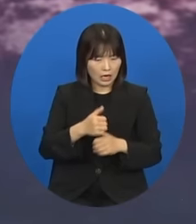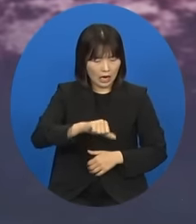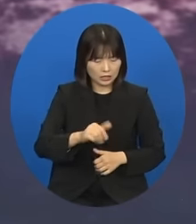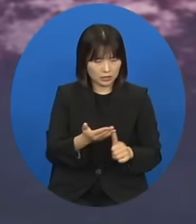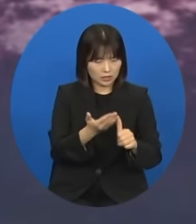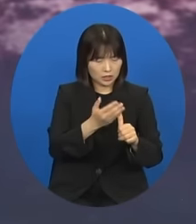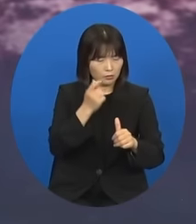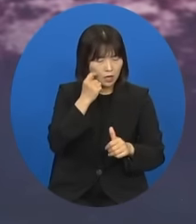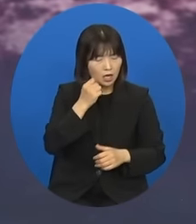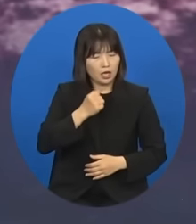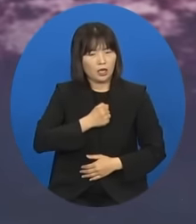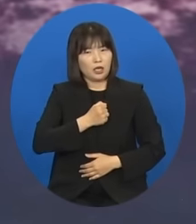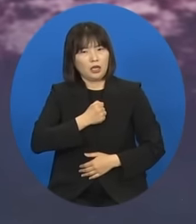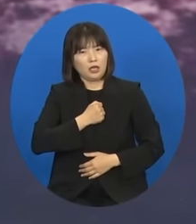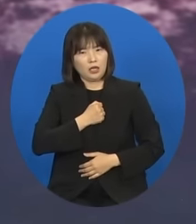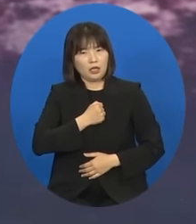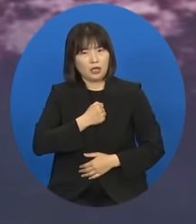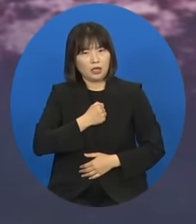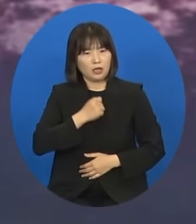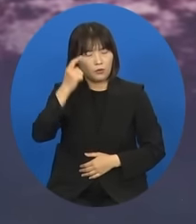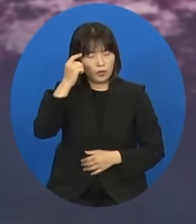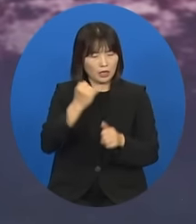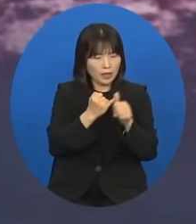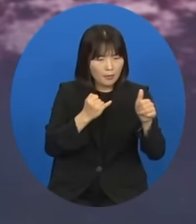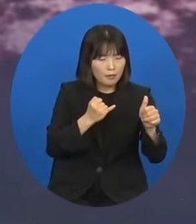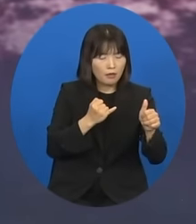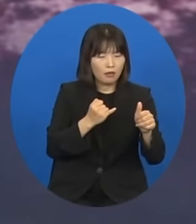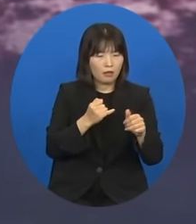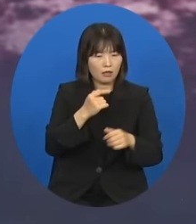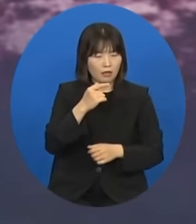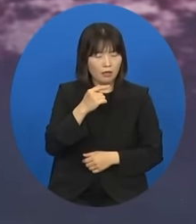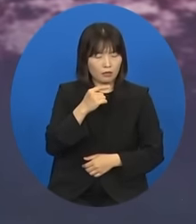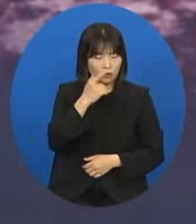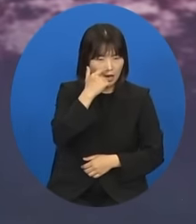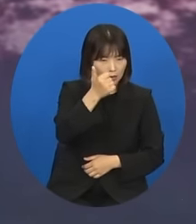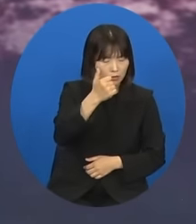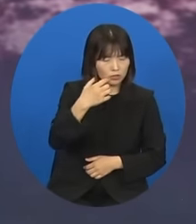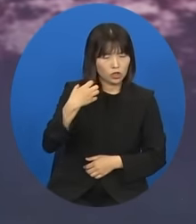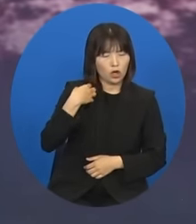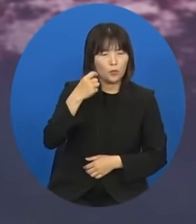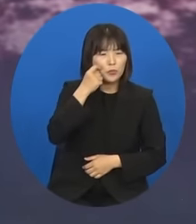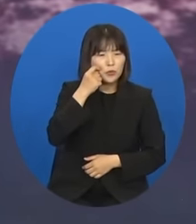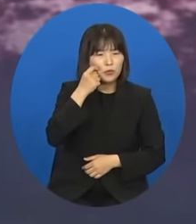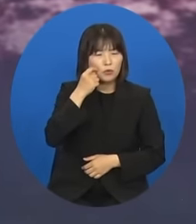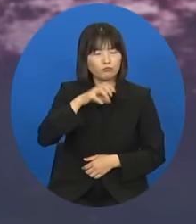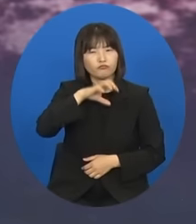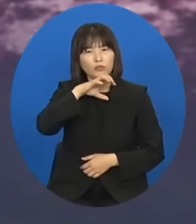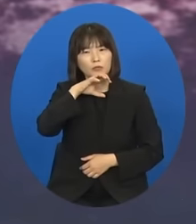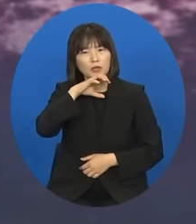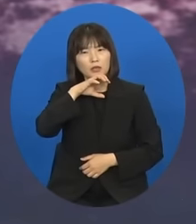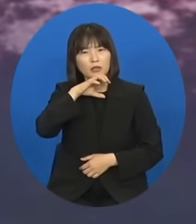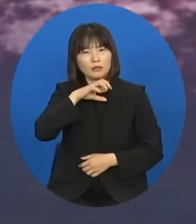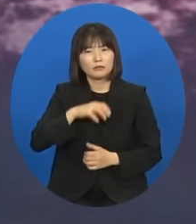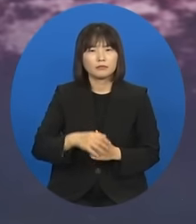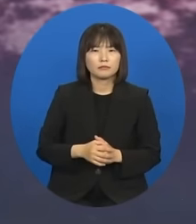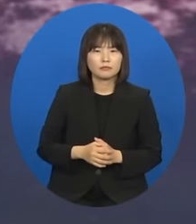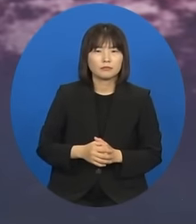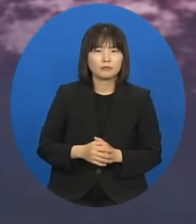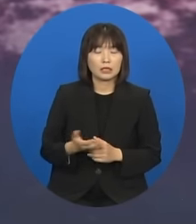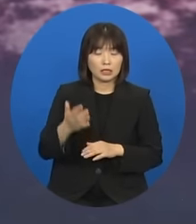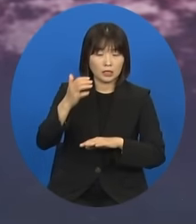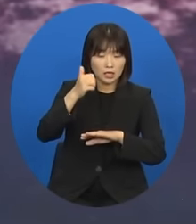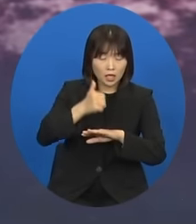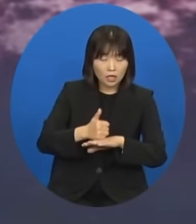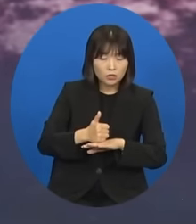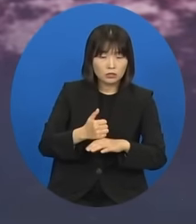왜 남편 역할을 안하고 아버지 역할을 안 하냐 왜 그런지 아십니까 나중에 그분이 그러는